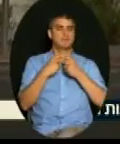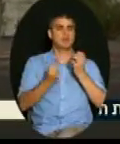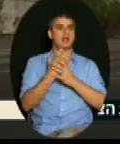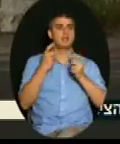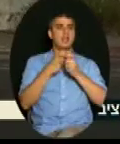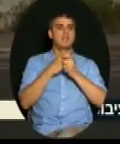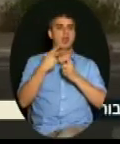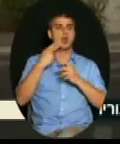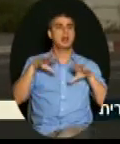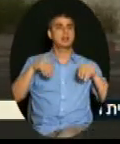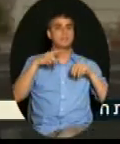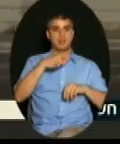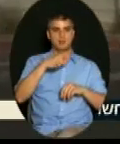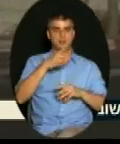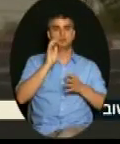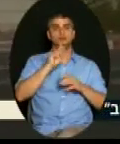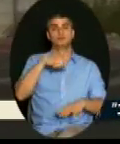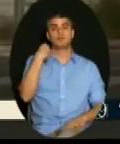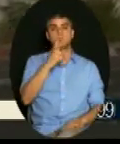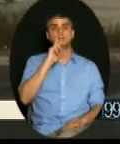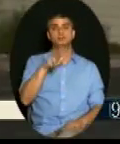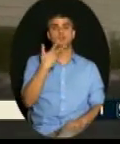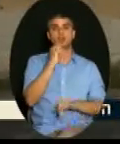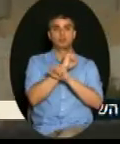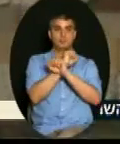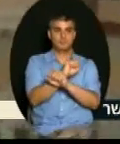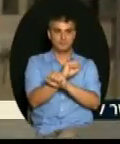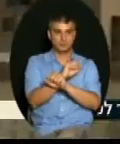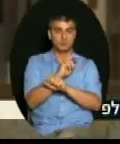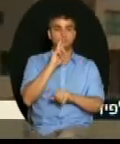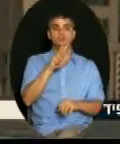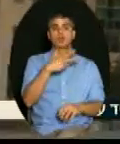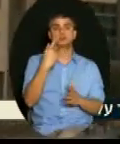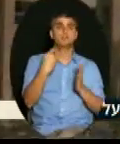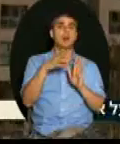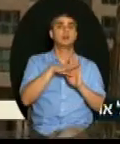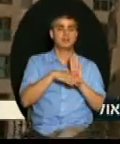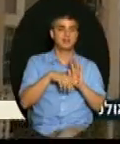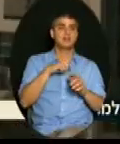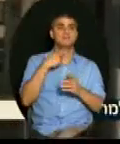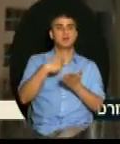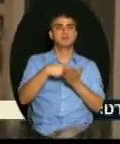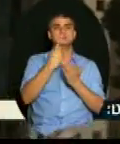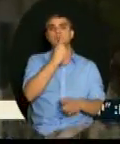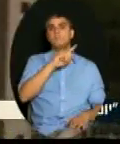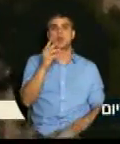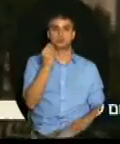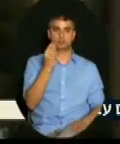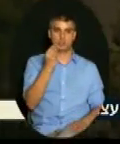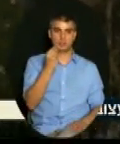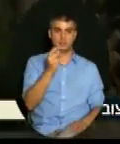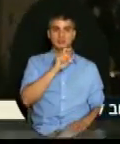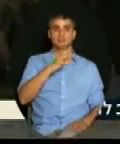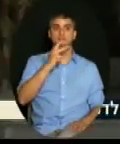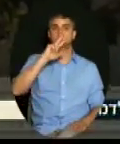חברת הולילנד פארק. השופט רוזן גזר עליו 3 שנים בפועל, 3 שנים על תנאי וקנס של 1,000,000 שקלים.